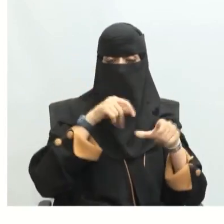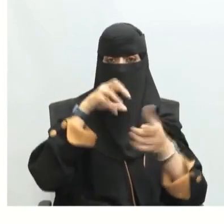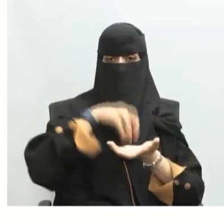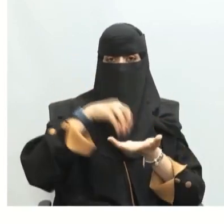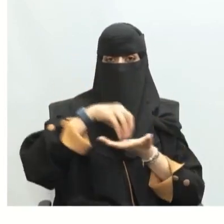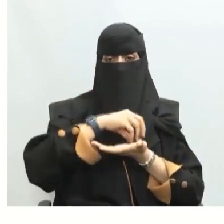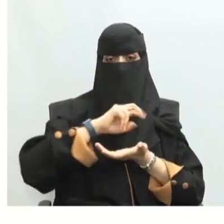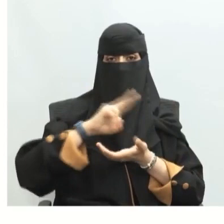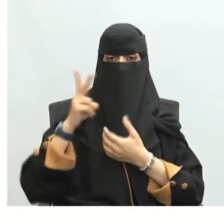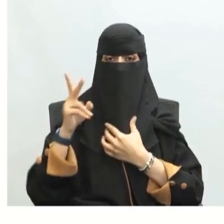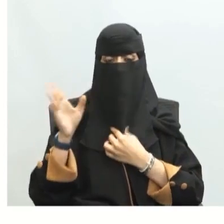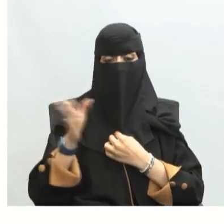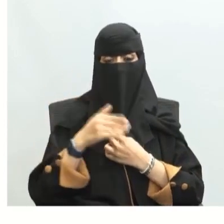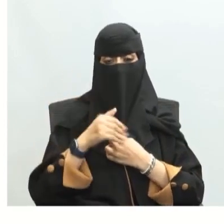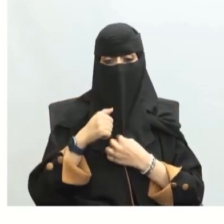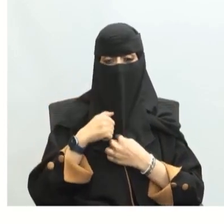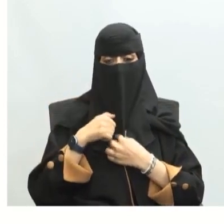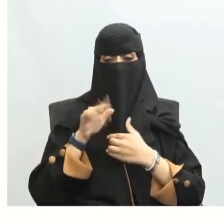مختلفه